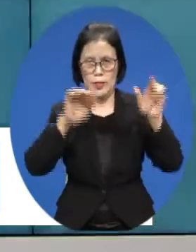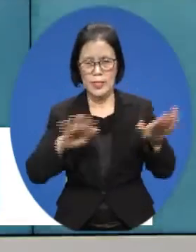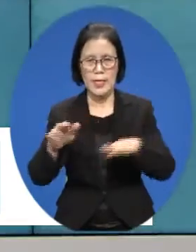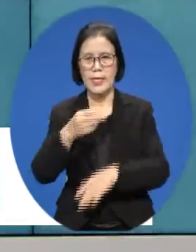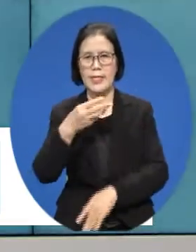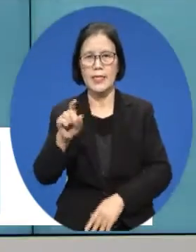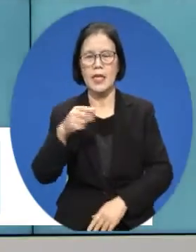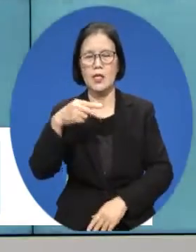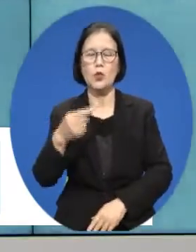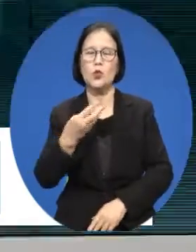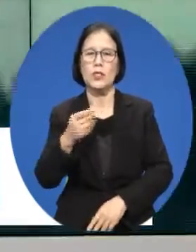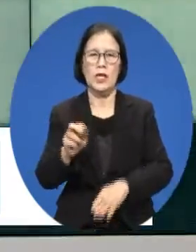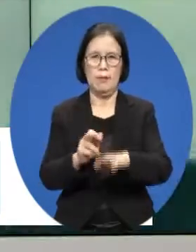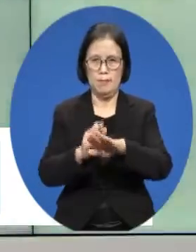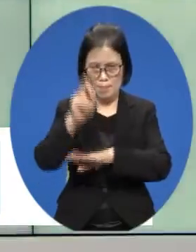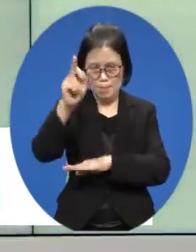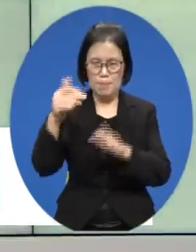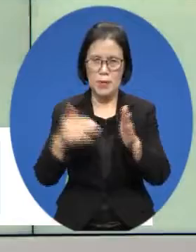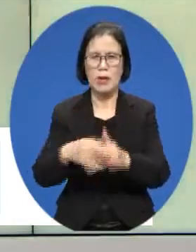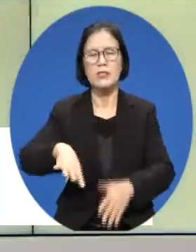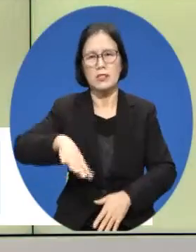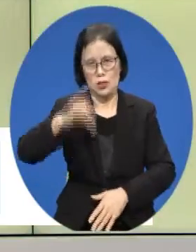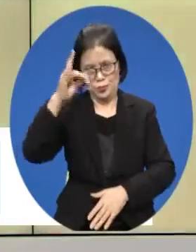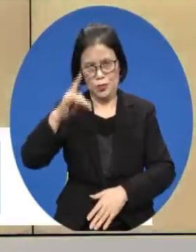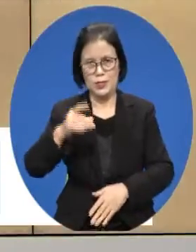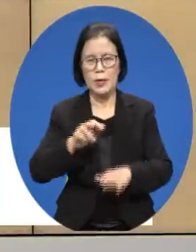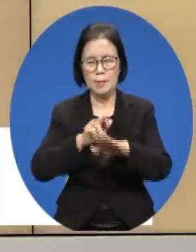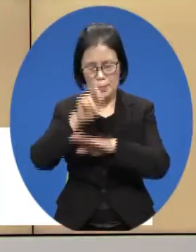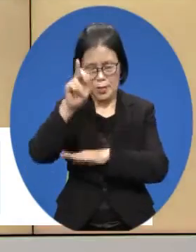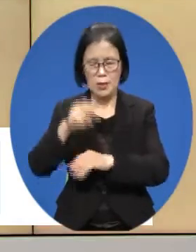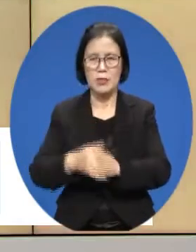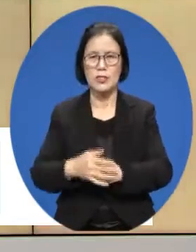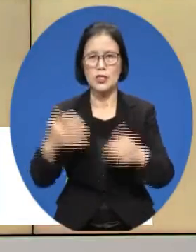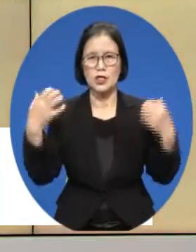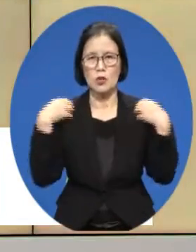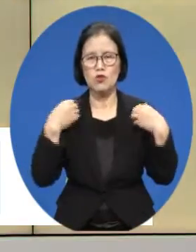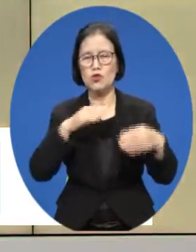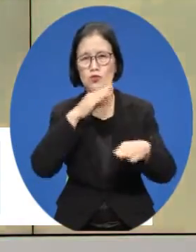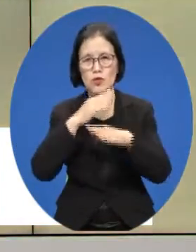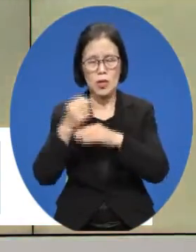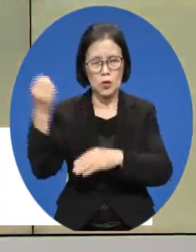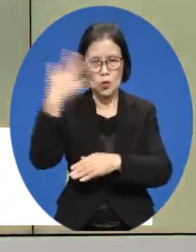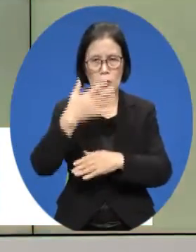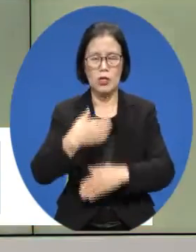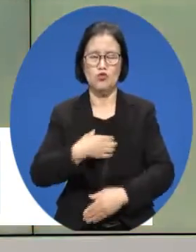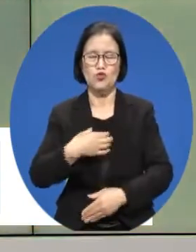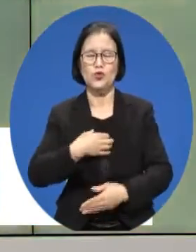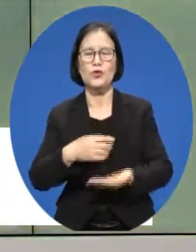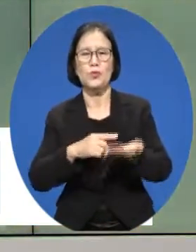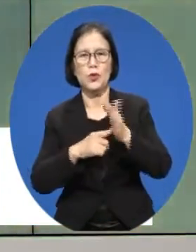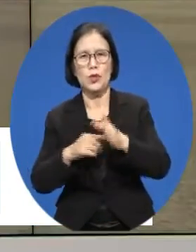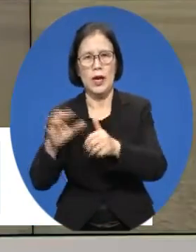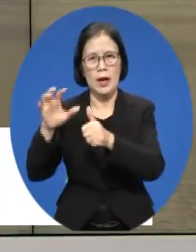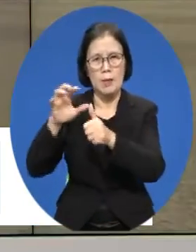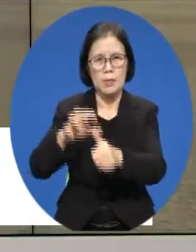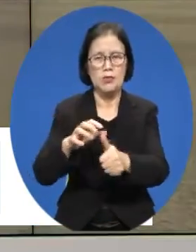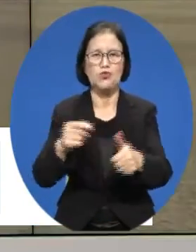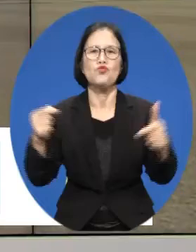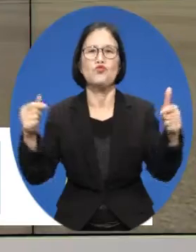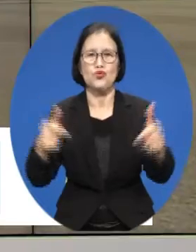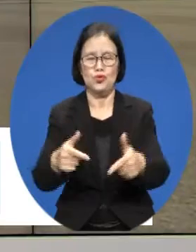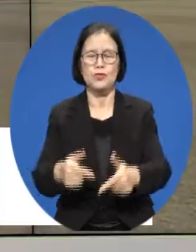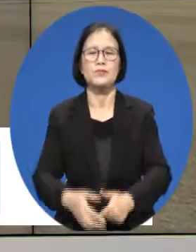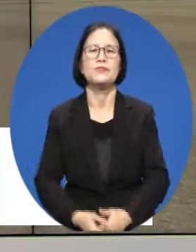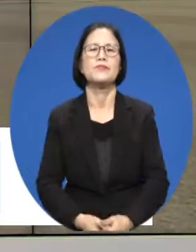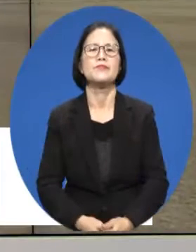발사했습니다 올해 들어 첫 무력시위 인데요 우리 정부는 이런 북한 도발의 우려를 표하며 압박 수위를 낮췄습니다